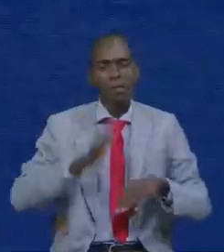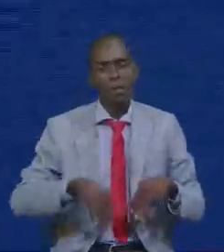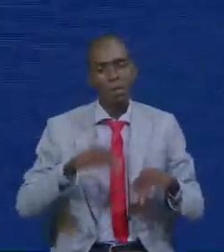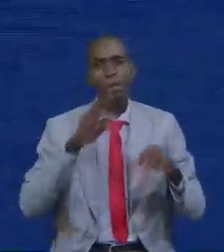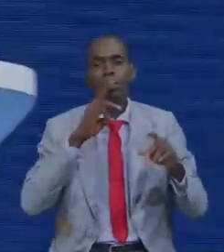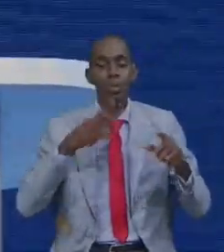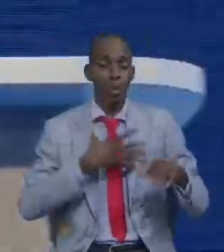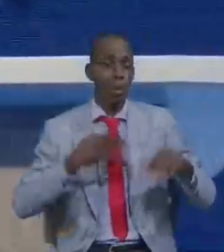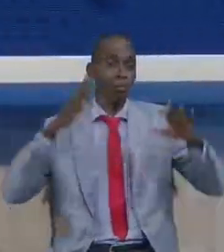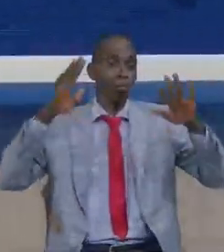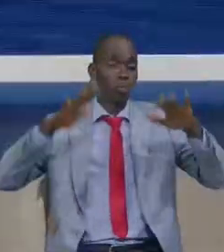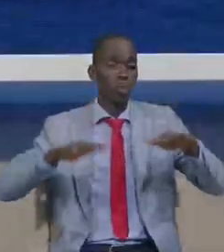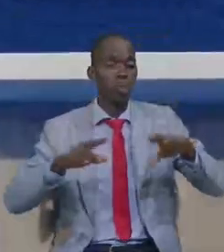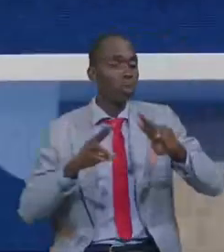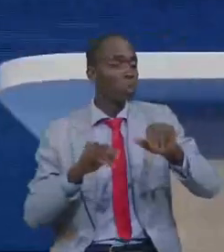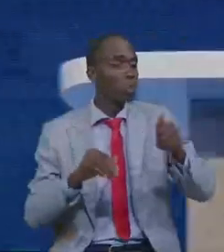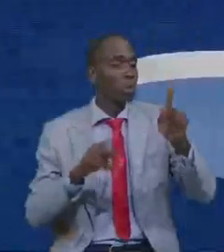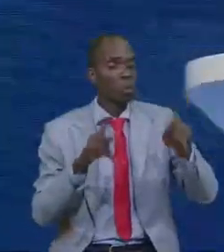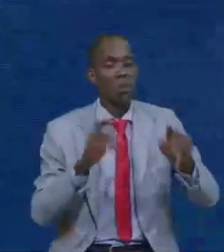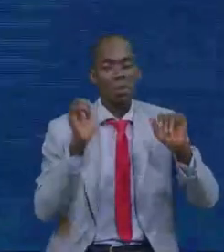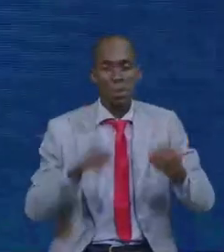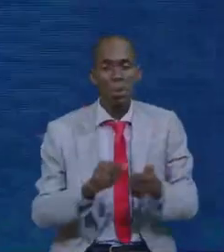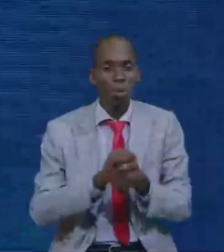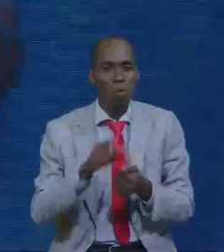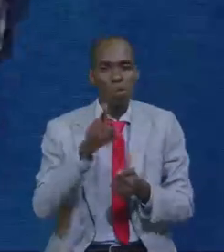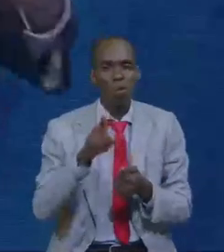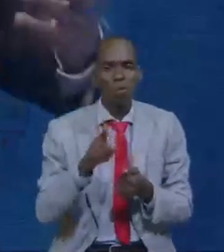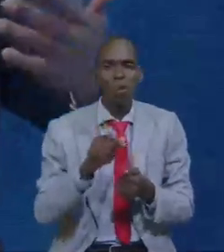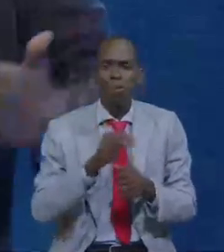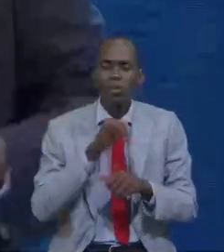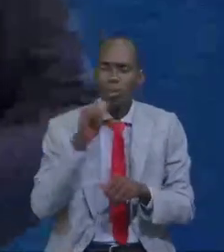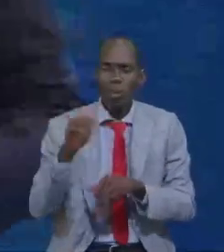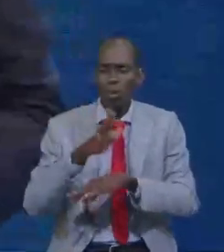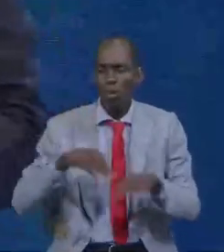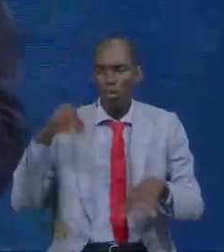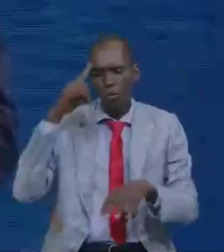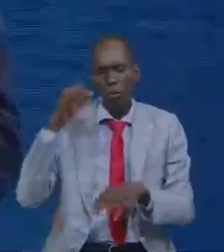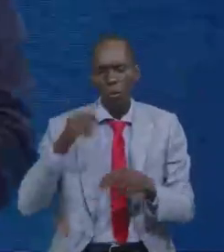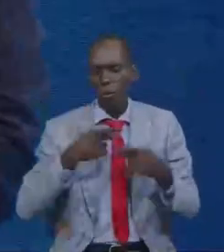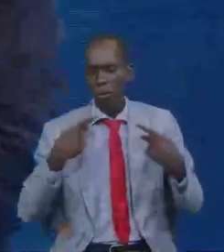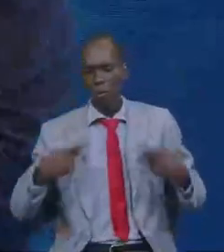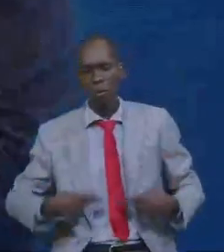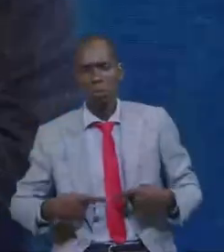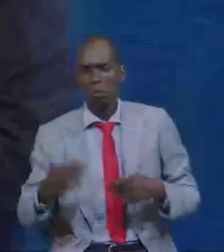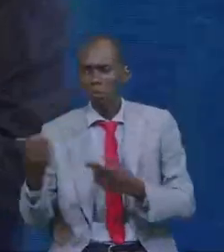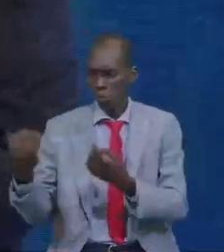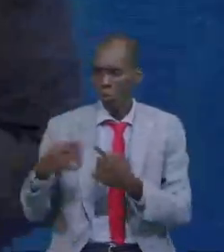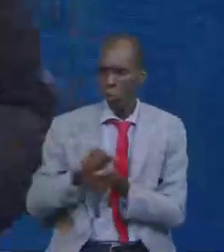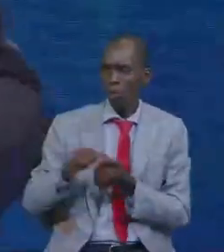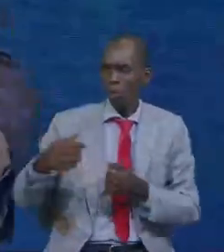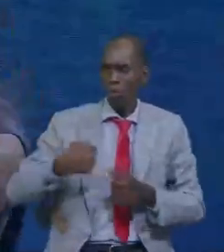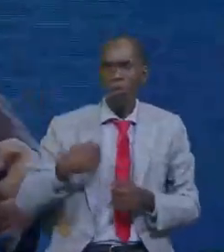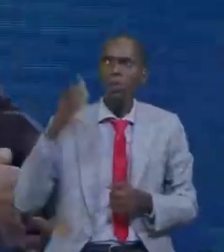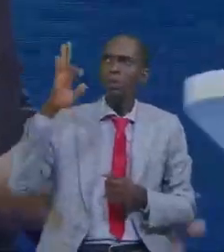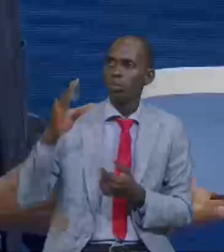Un homme n'a pas appelé un prophète, lave-moi. N'a pas appelé un sacrificateur, lave-moi. N'a pas appelé un pasteur, lave-moi. Il n'a pas